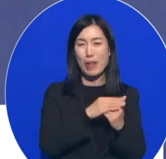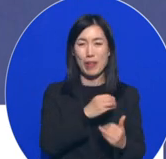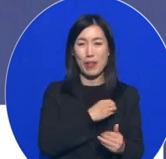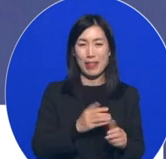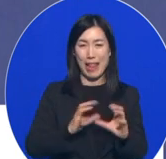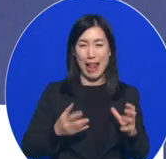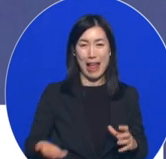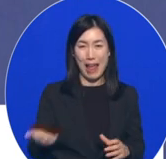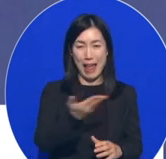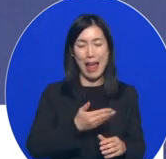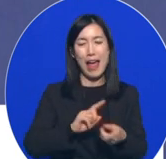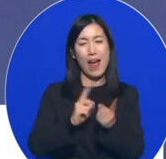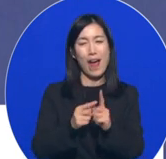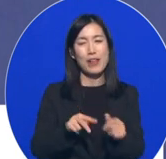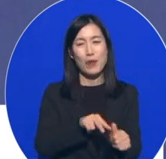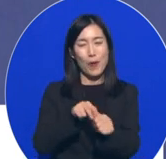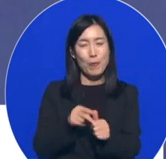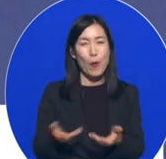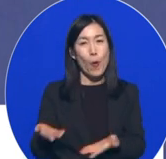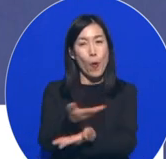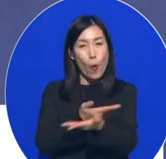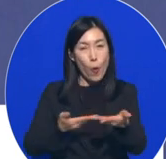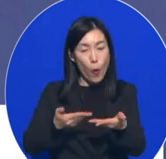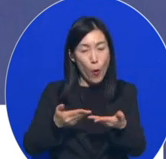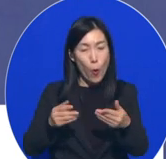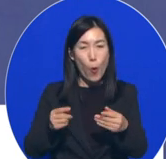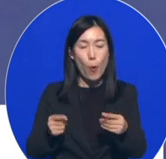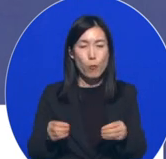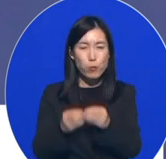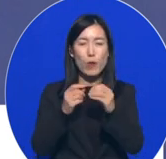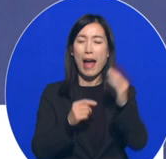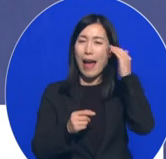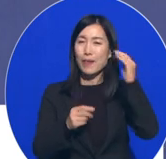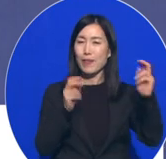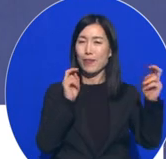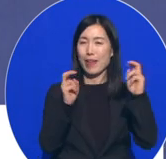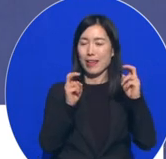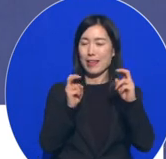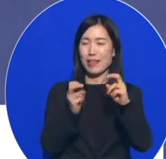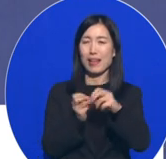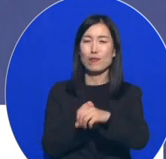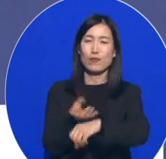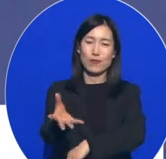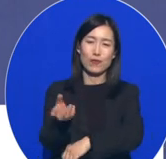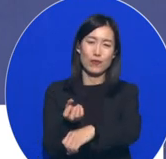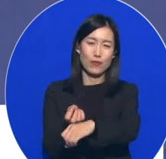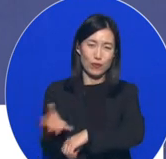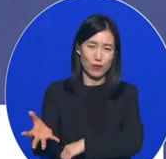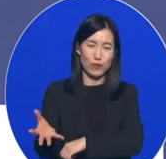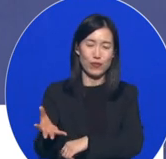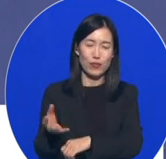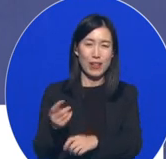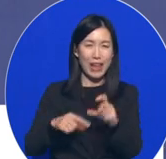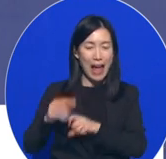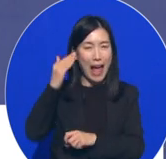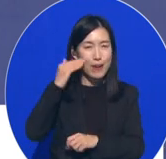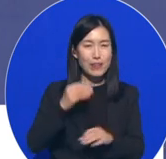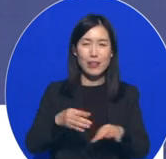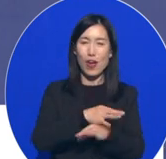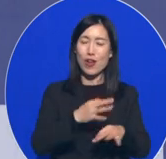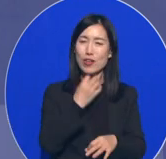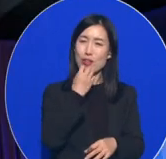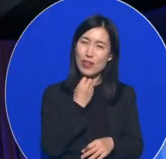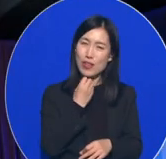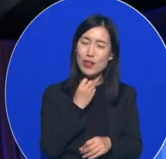동시에 우리 기업의 해외진출 대하면서 우리 경제에 보탬을 줄 것으로